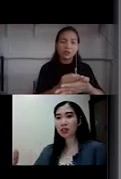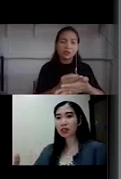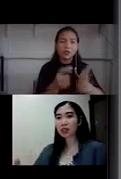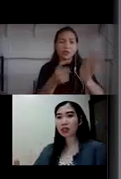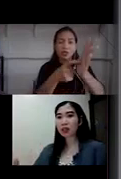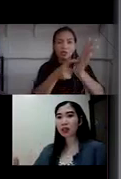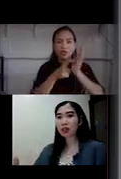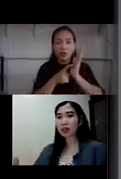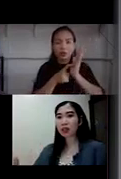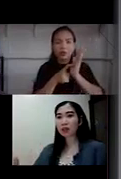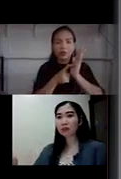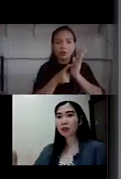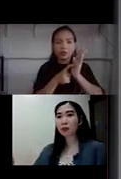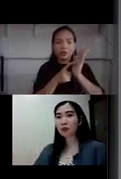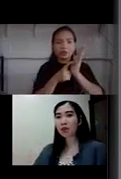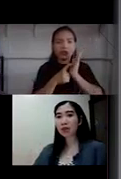ng